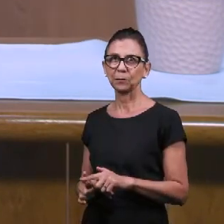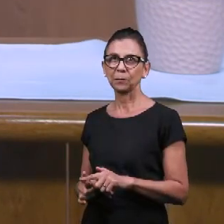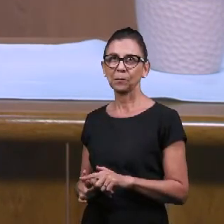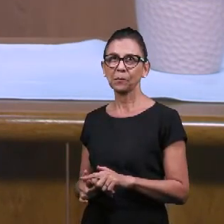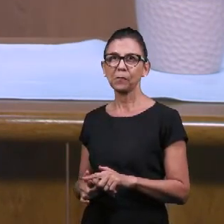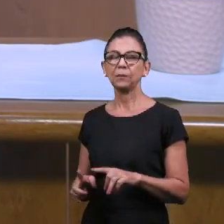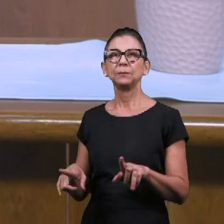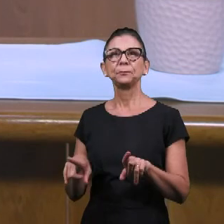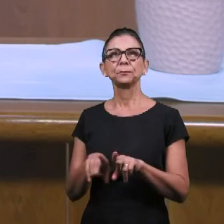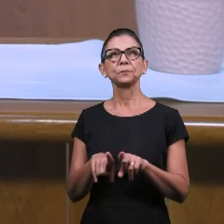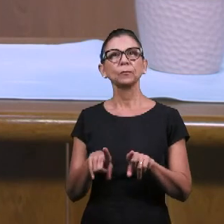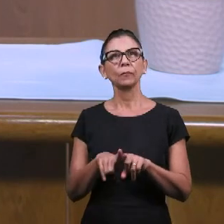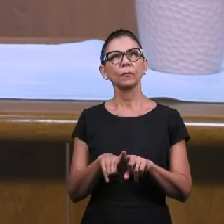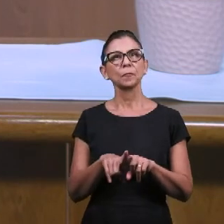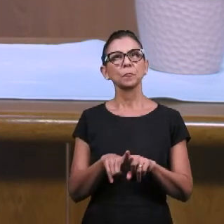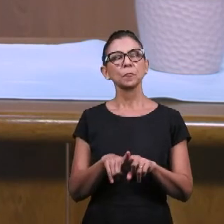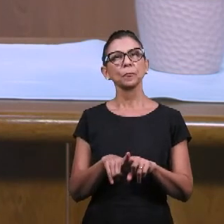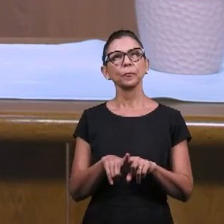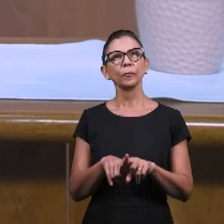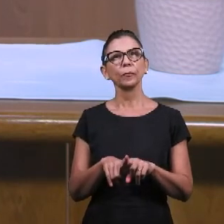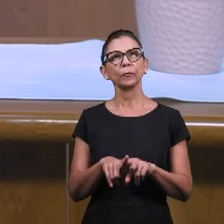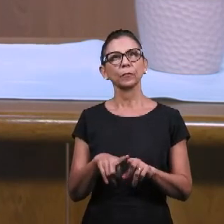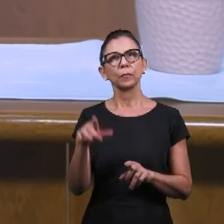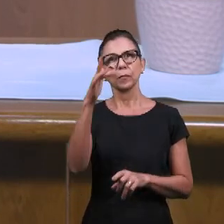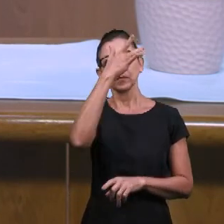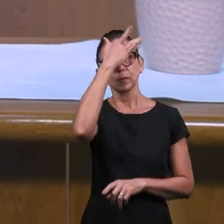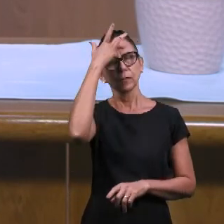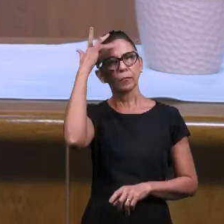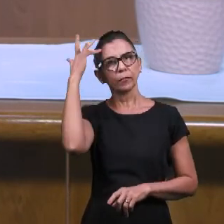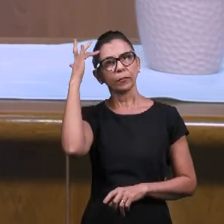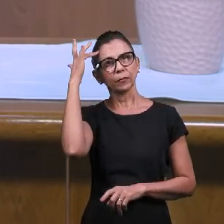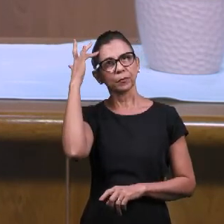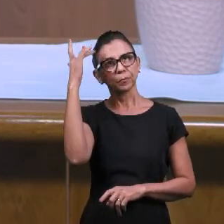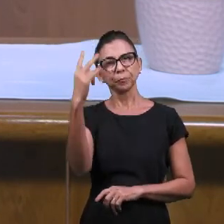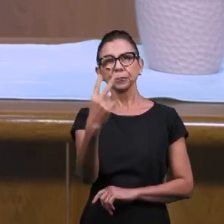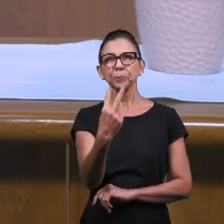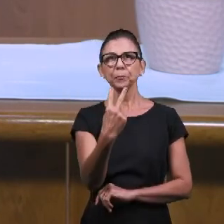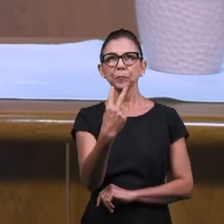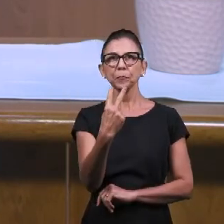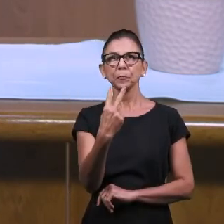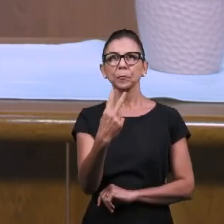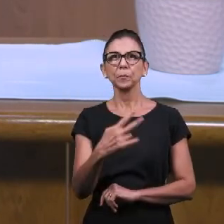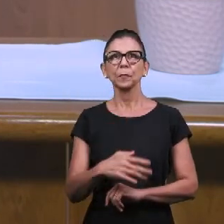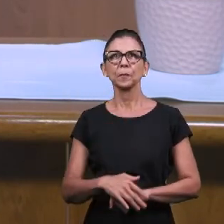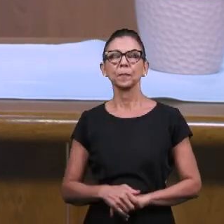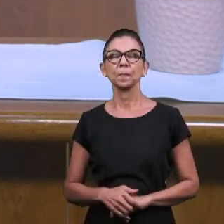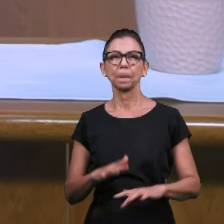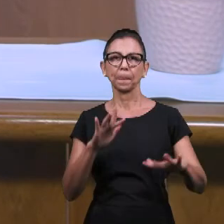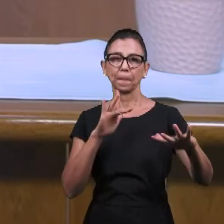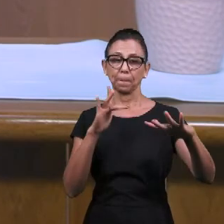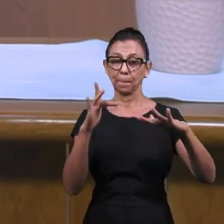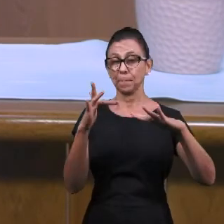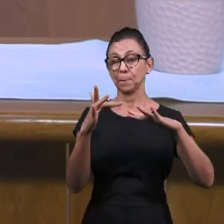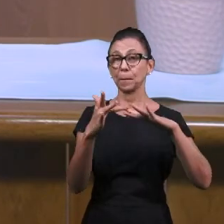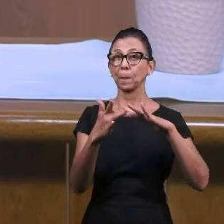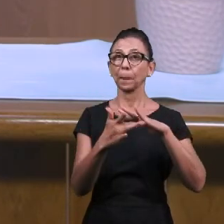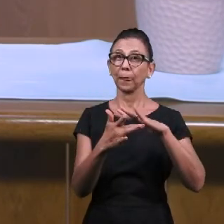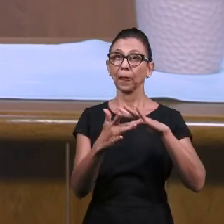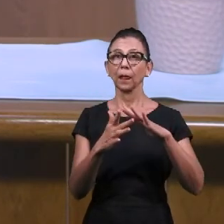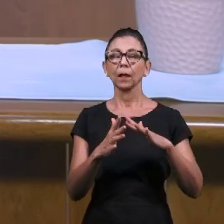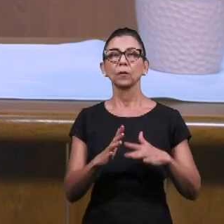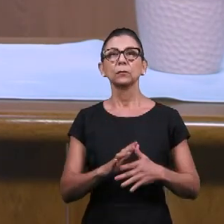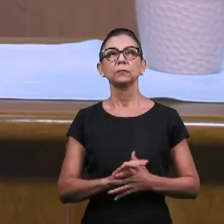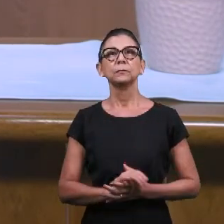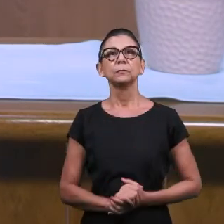церковь и всех тех, кто вместе с нами участвует сегодня на